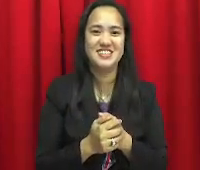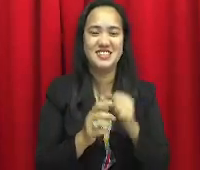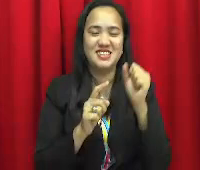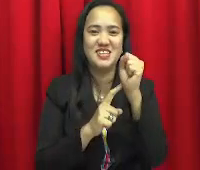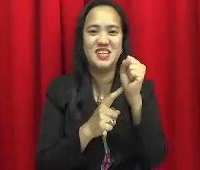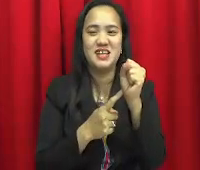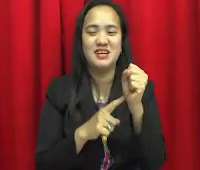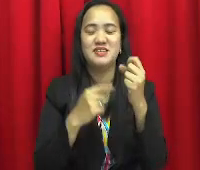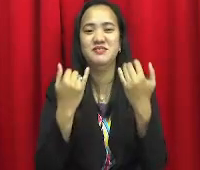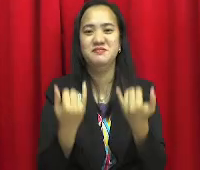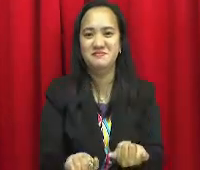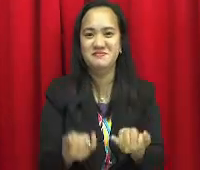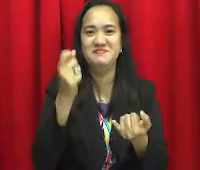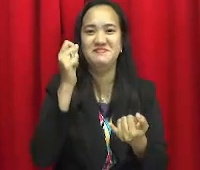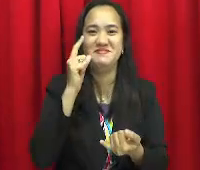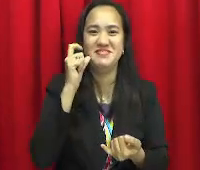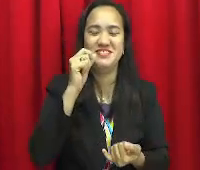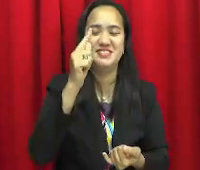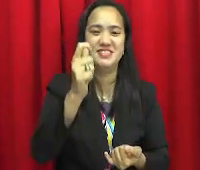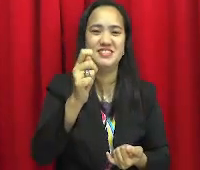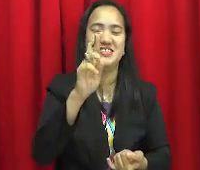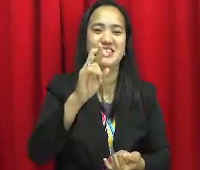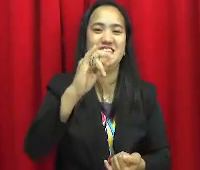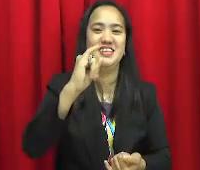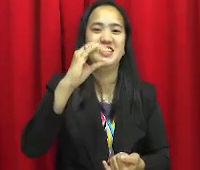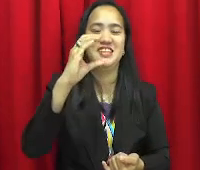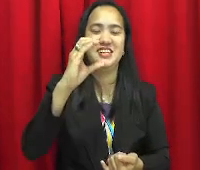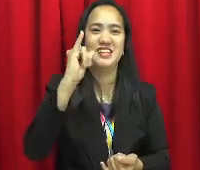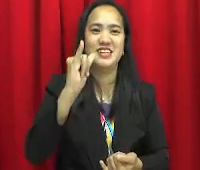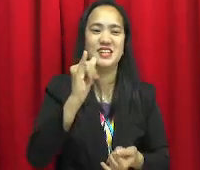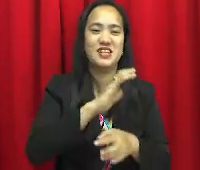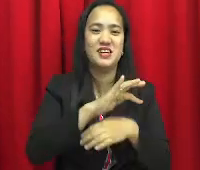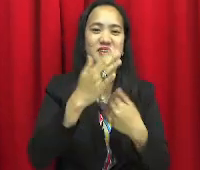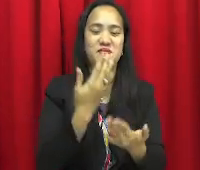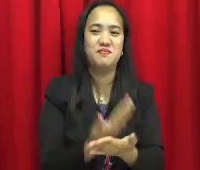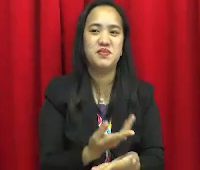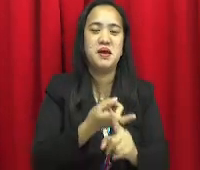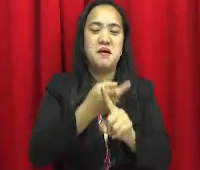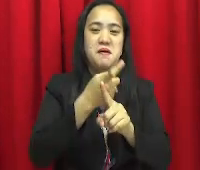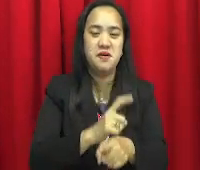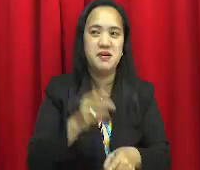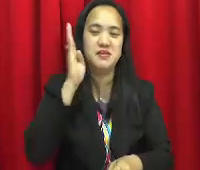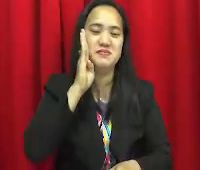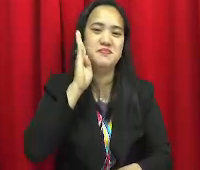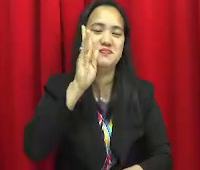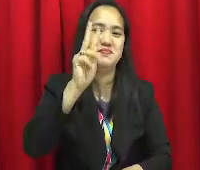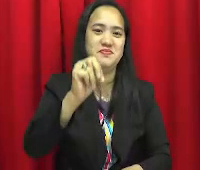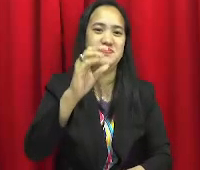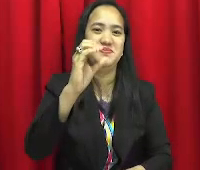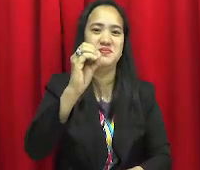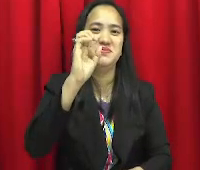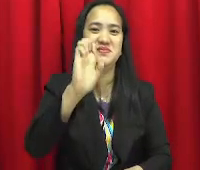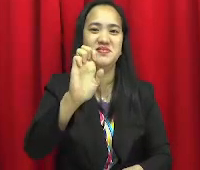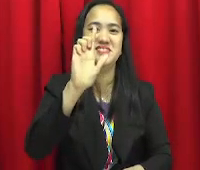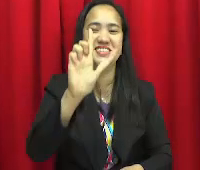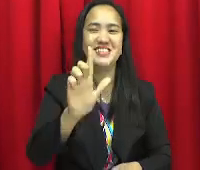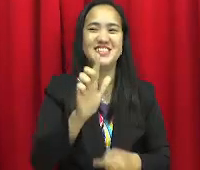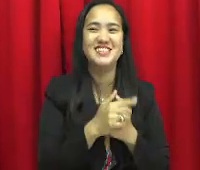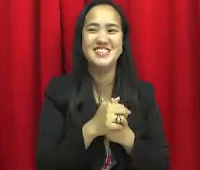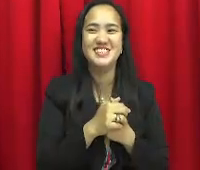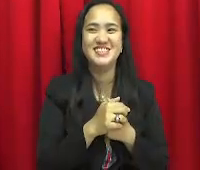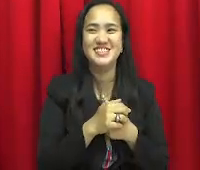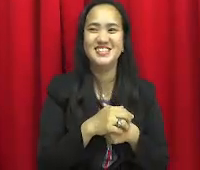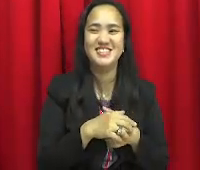Tricia naging magna cum laude. Lahat ng utak niya nang galing kay Noel. Kaya I'm so sorry for Noel. Wala nang natira sa kanya